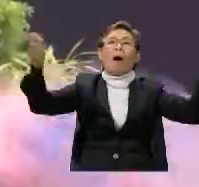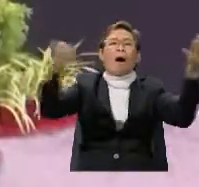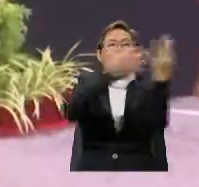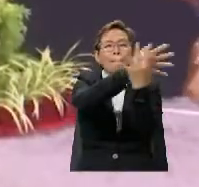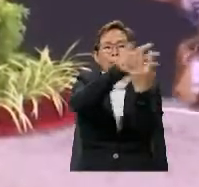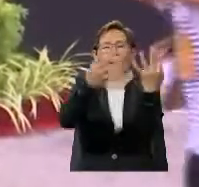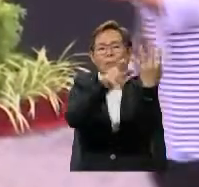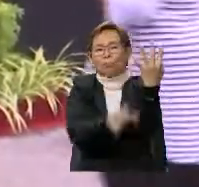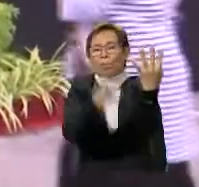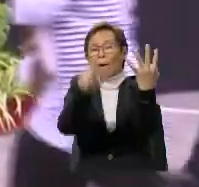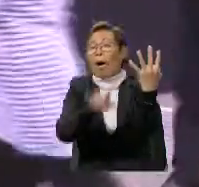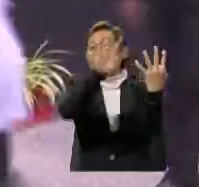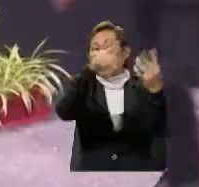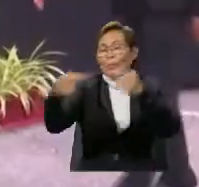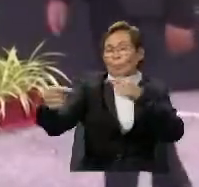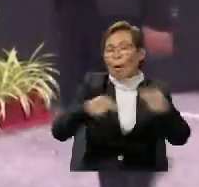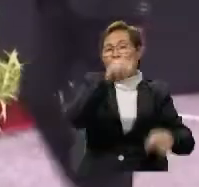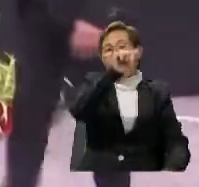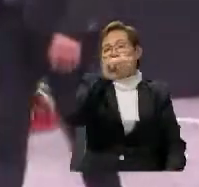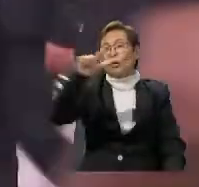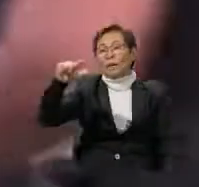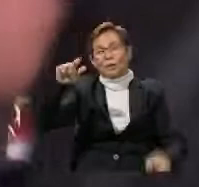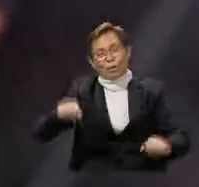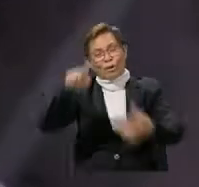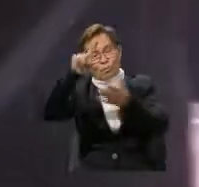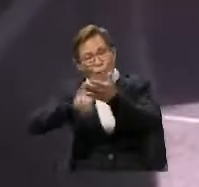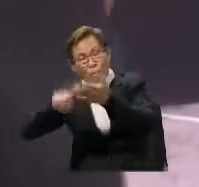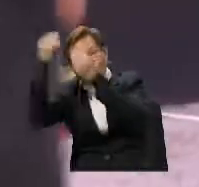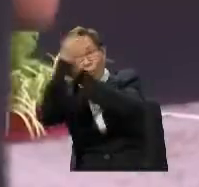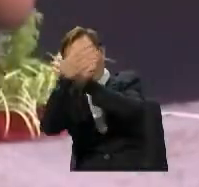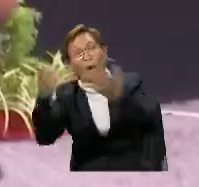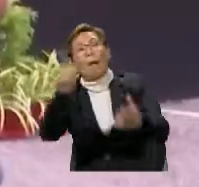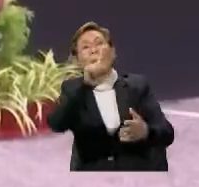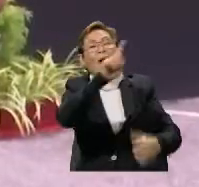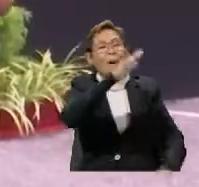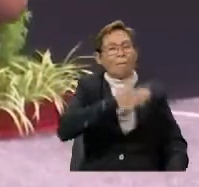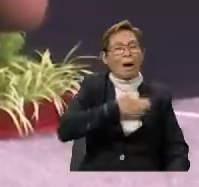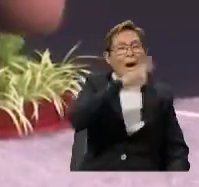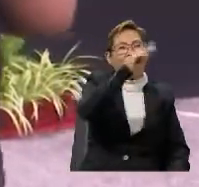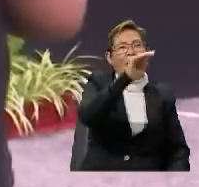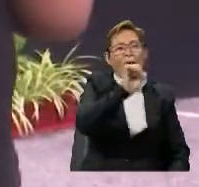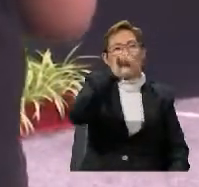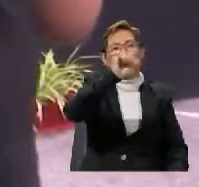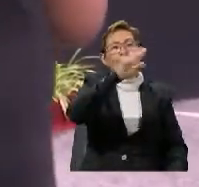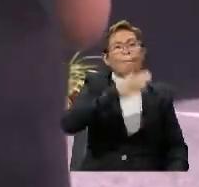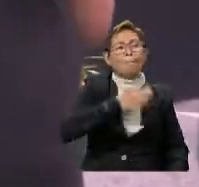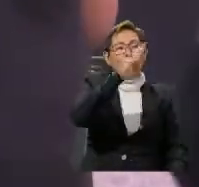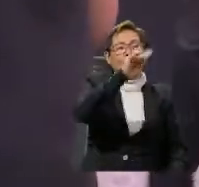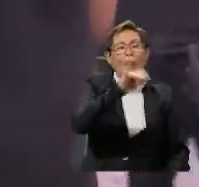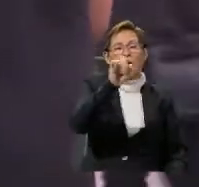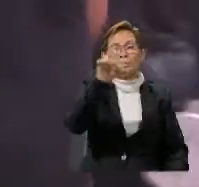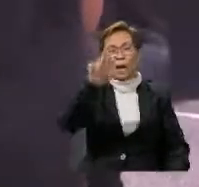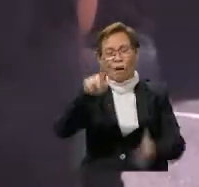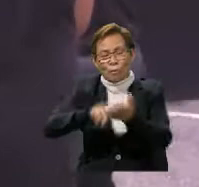keempat-empat calon ini, empat penjuru di Alur Gajah, maksudnya anda sudah boleh menyemak maklumat anda di MySPR Semak. Jadi saya kira, Ismail, sekian